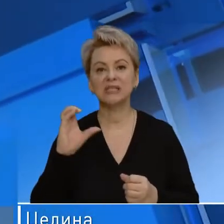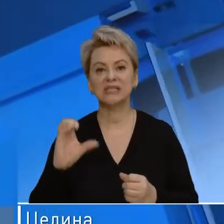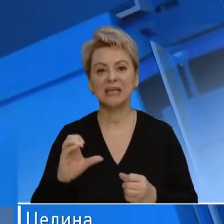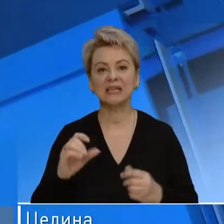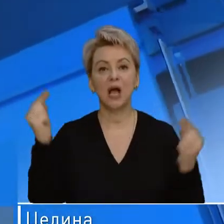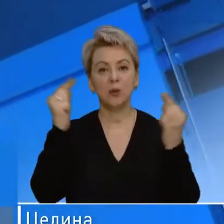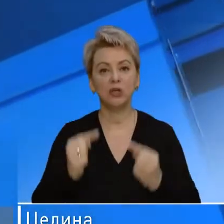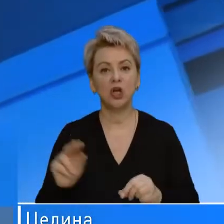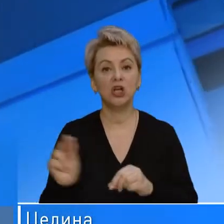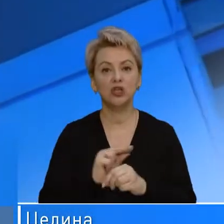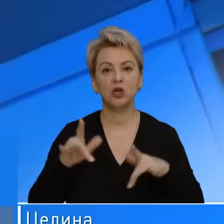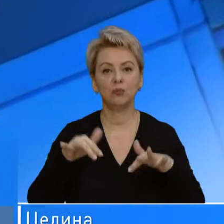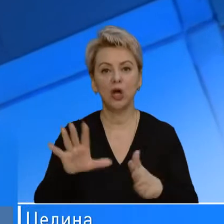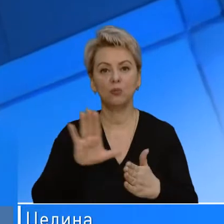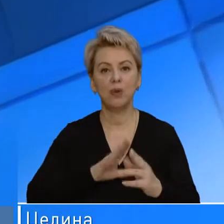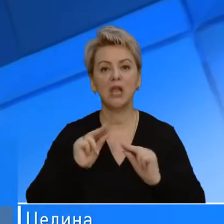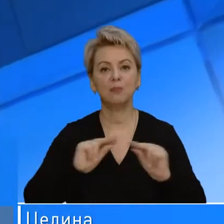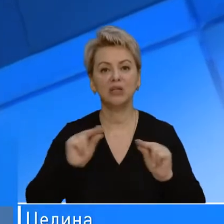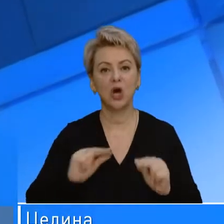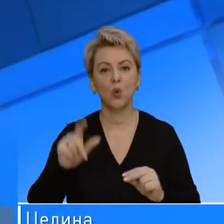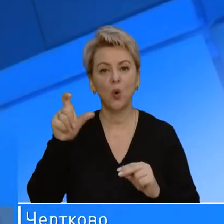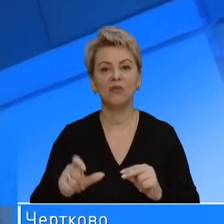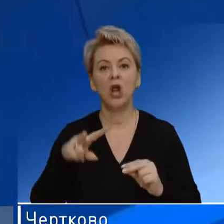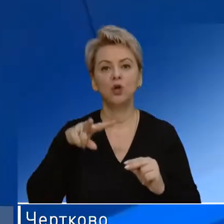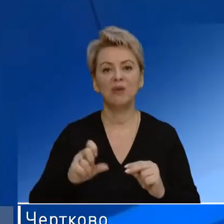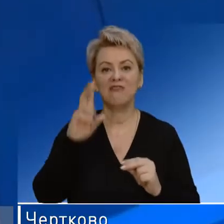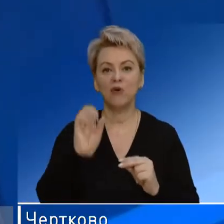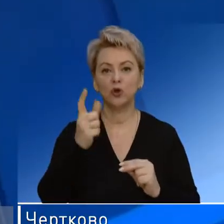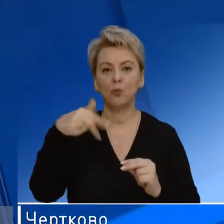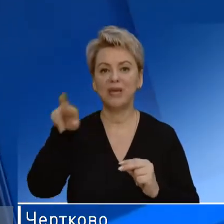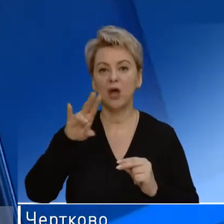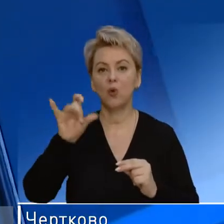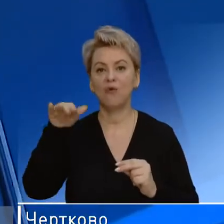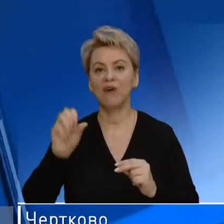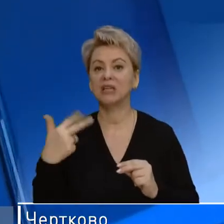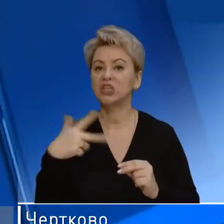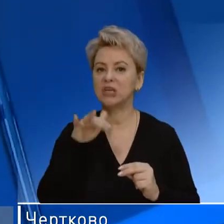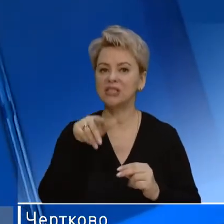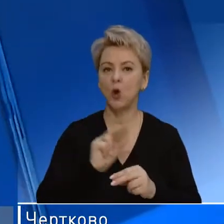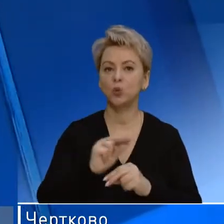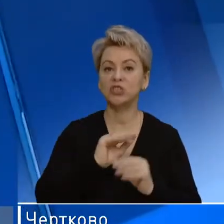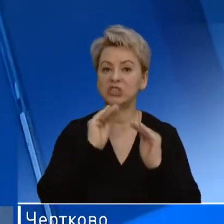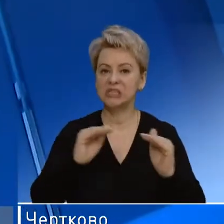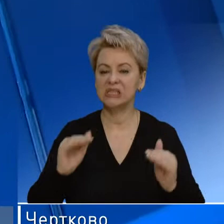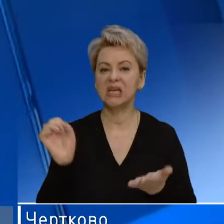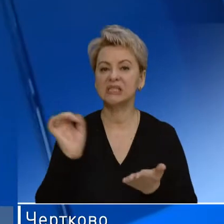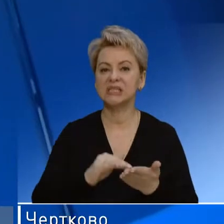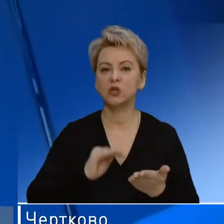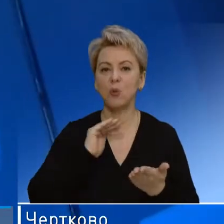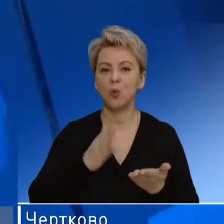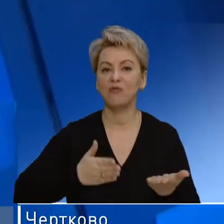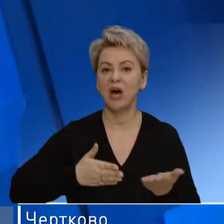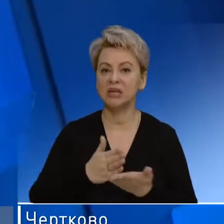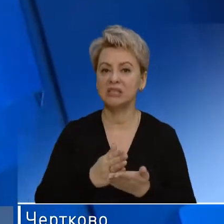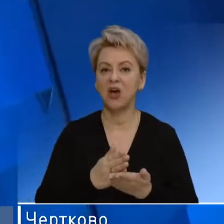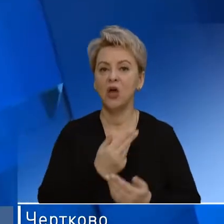в компетенции «Лечебное дело» стала педагог Людмила Водопьянова. Почти 30 лет она учит школьников в Центре